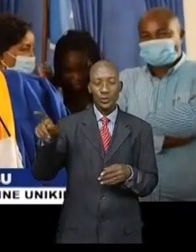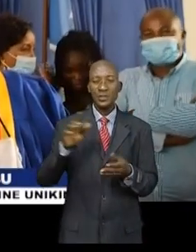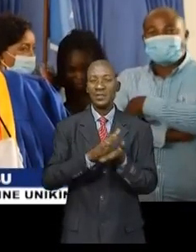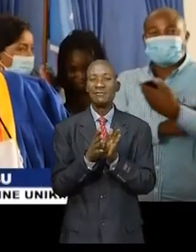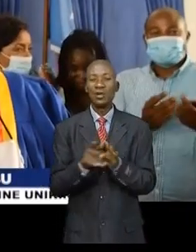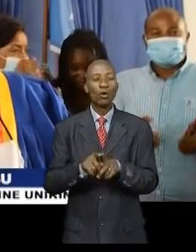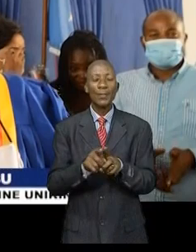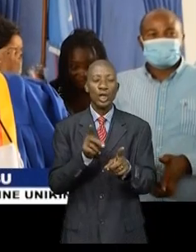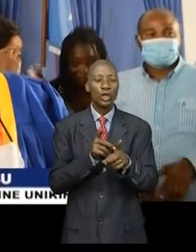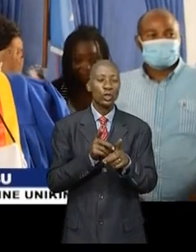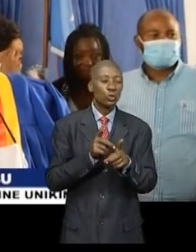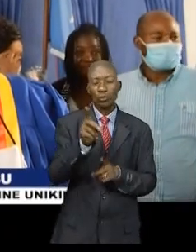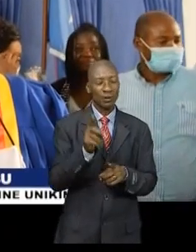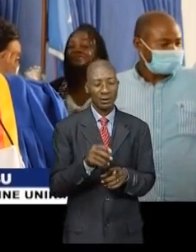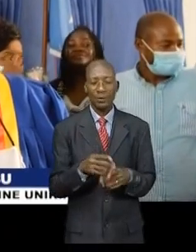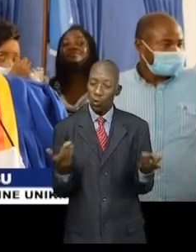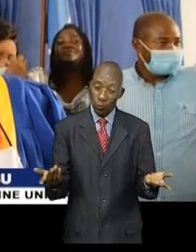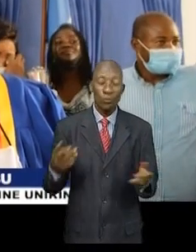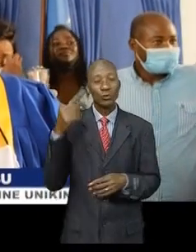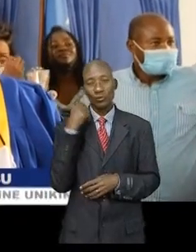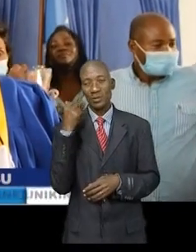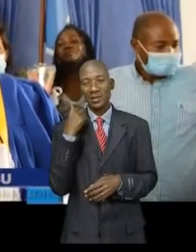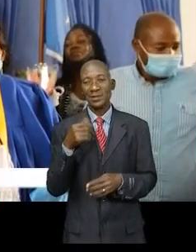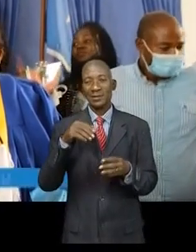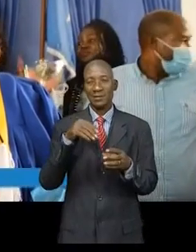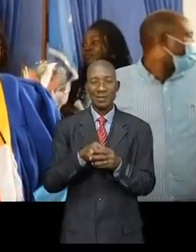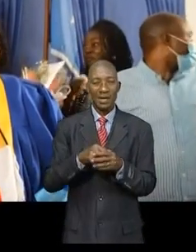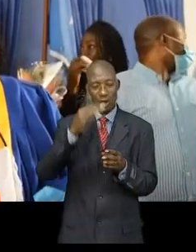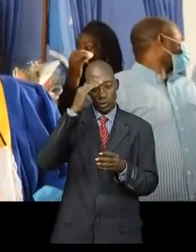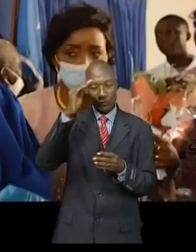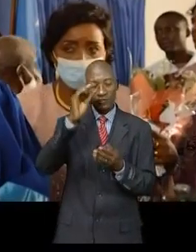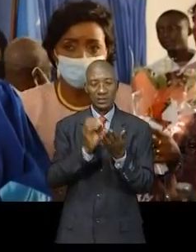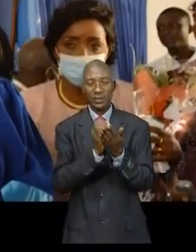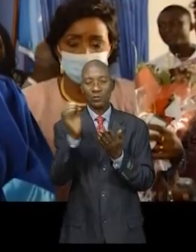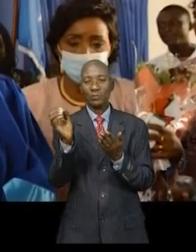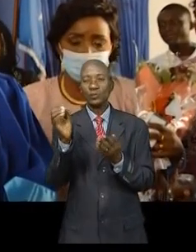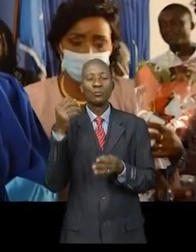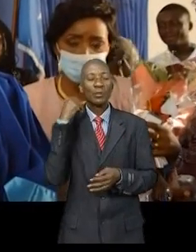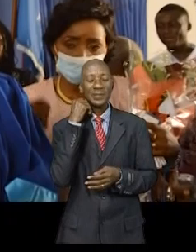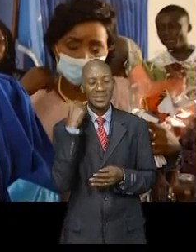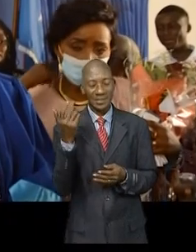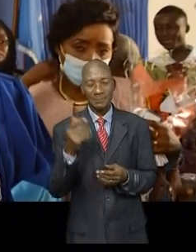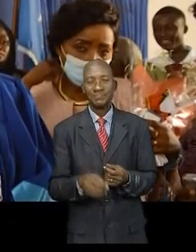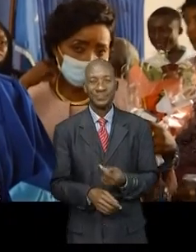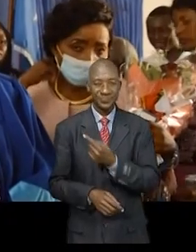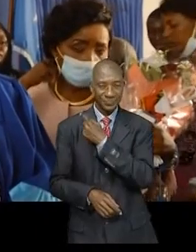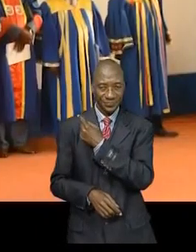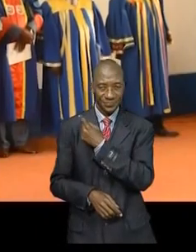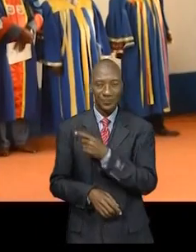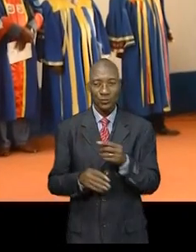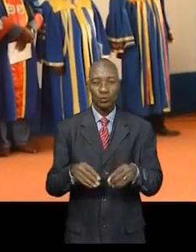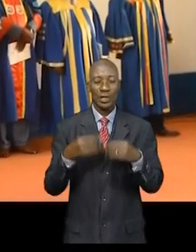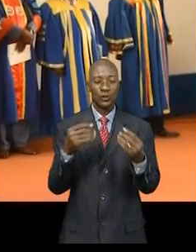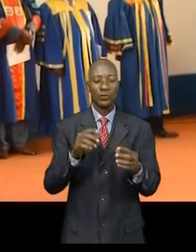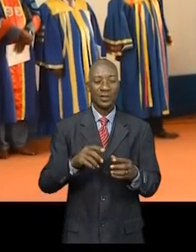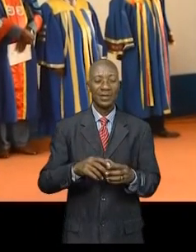santé mentale des parents est très très importante pour assurer un équilibre. Nous avons dit qu'il faut une prise en charge systémique, c'est-à-dire qu'il